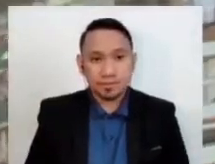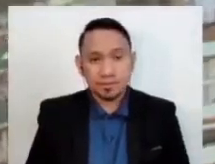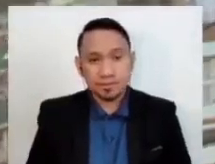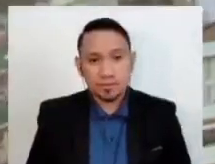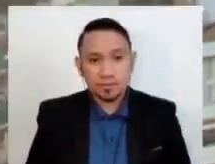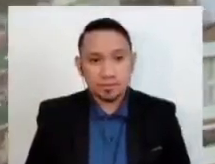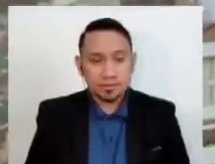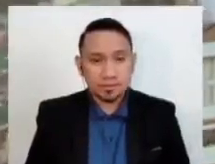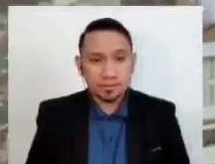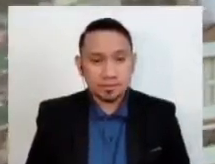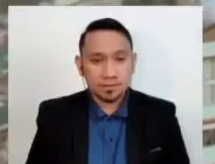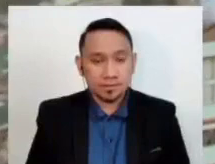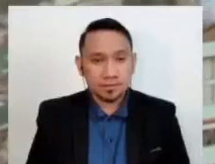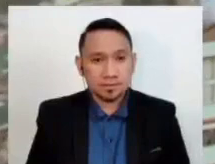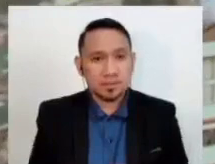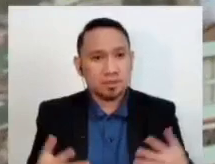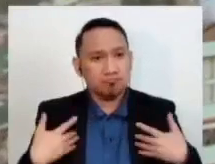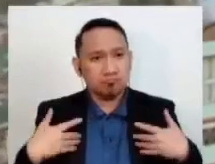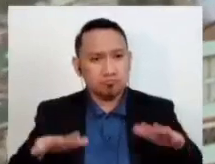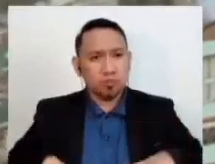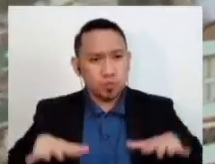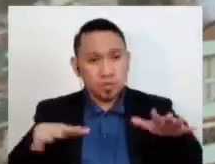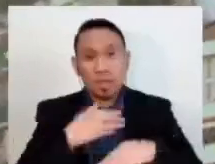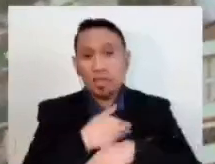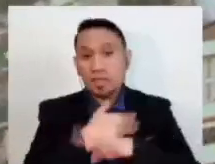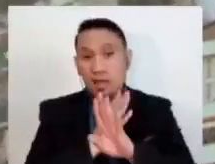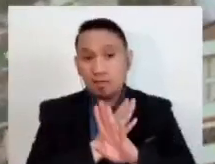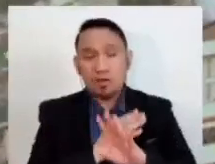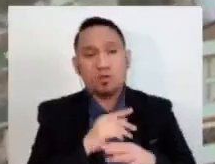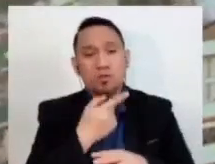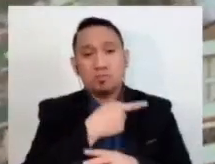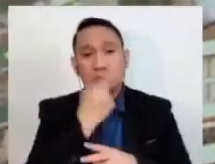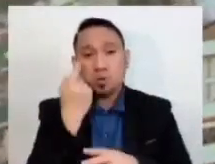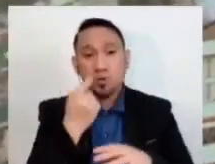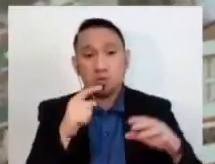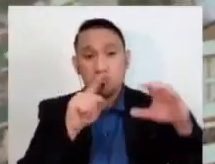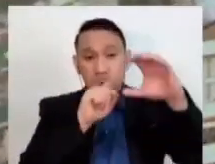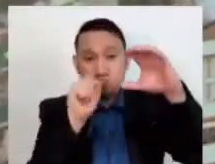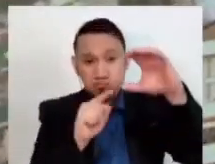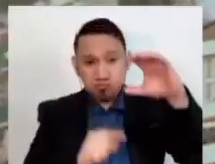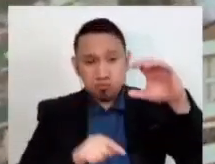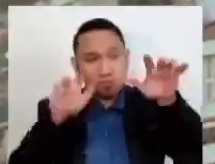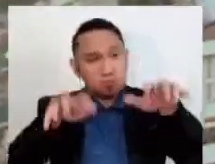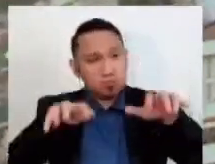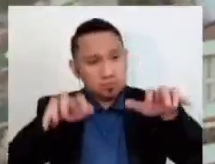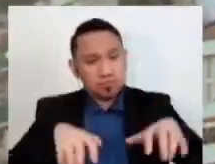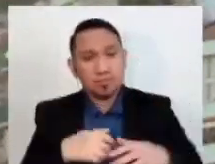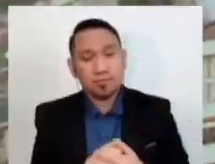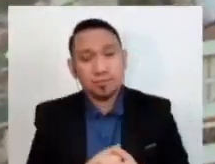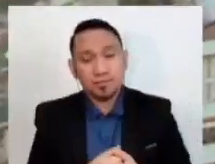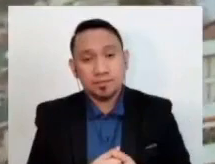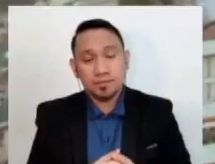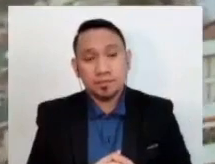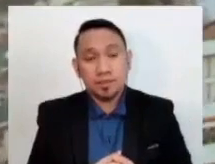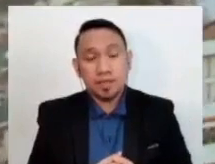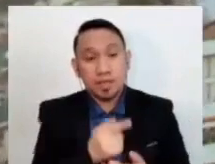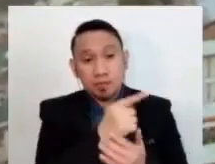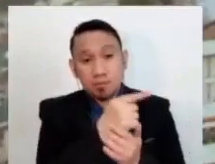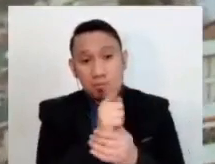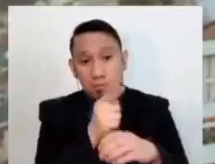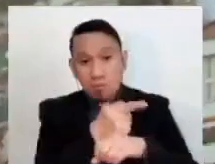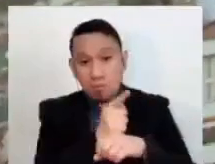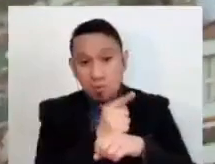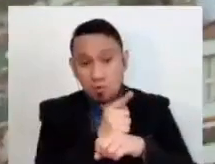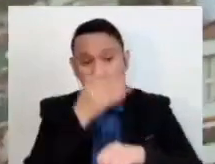Binaha malaking bahagi ng Davao City dahil sa localized thunderstorm at hanging habagan. Sa Morong Bataan naman, namataan ang malaking debris na